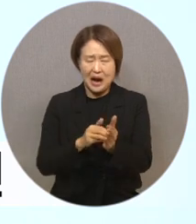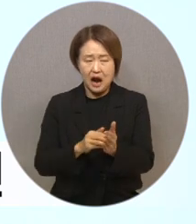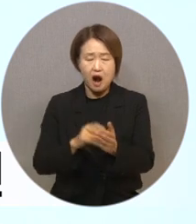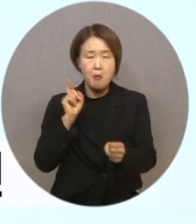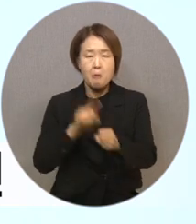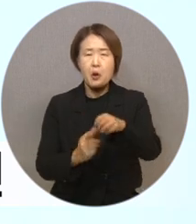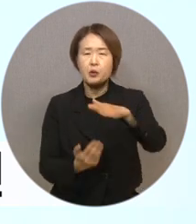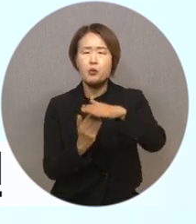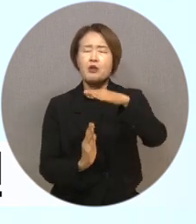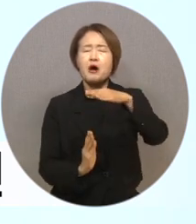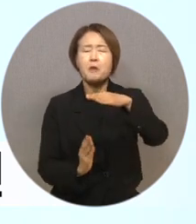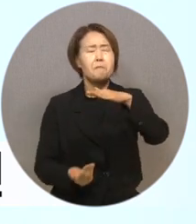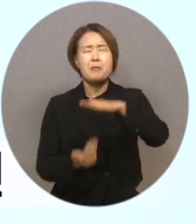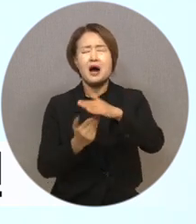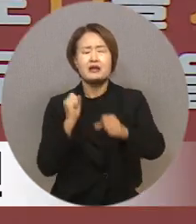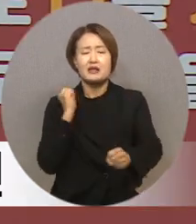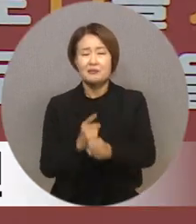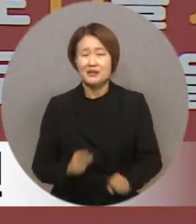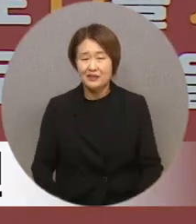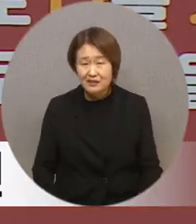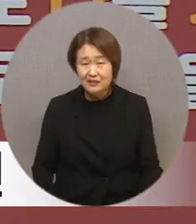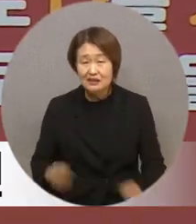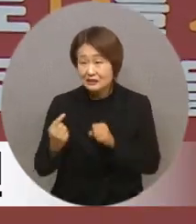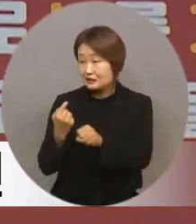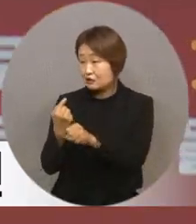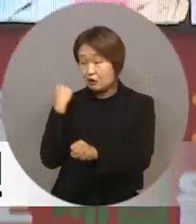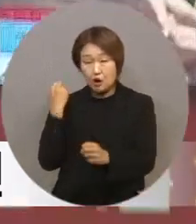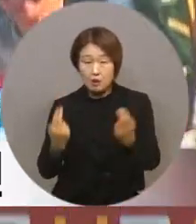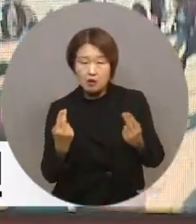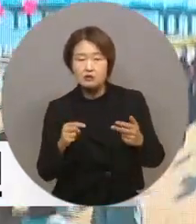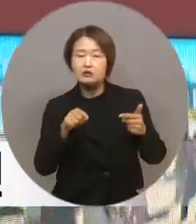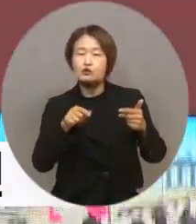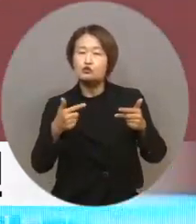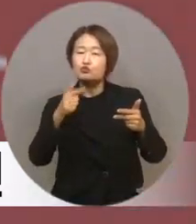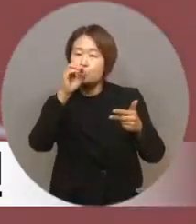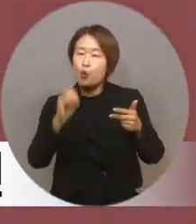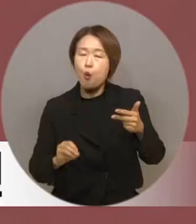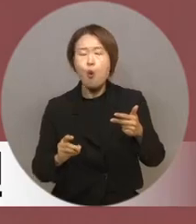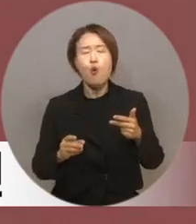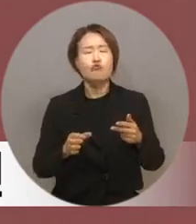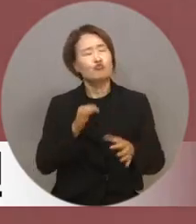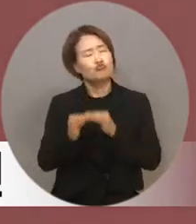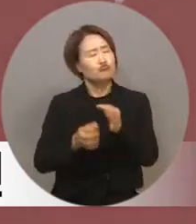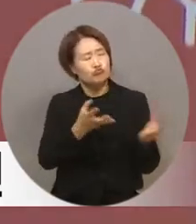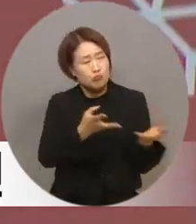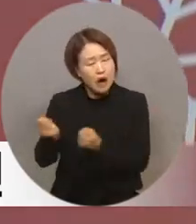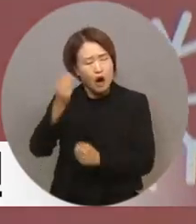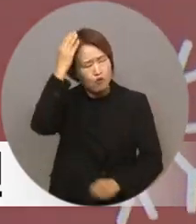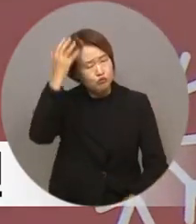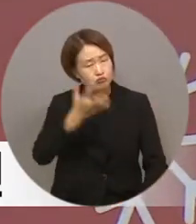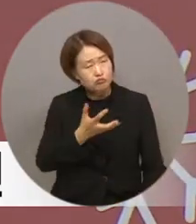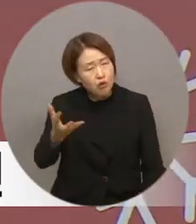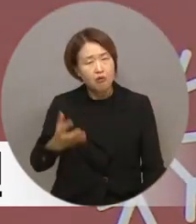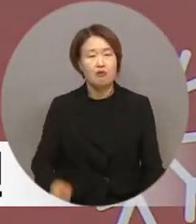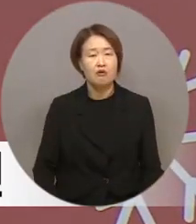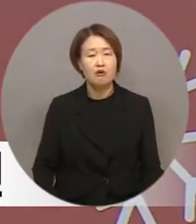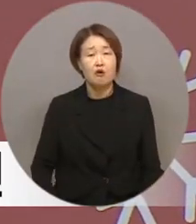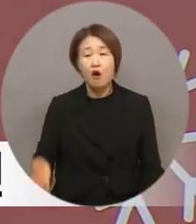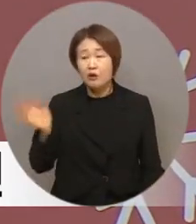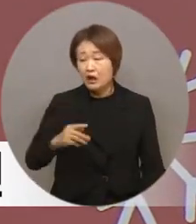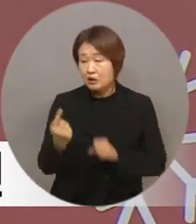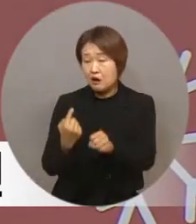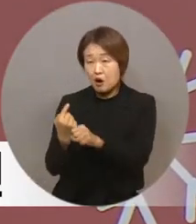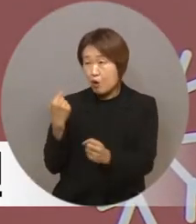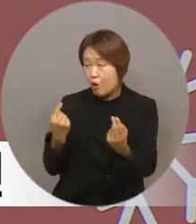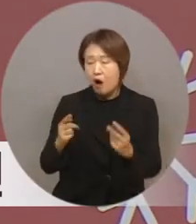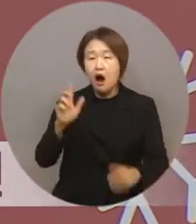넘어섰습니다. 나눔 목표액이 전년 대비 7.6%나 향상했음에도 불구하고 작년보다 하루 일찍